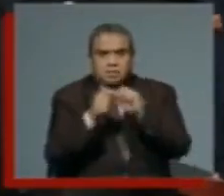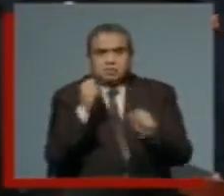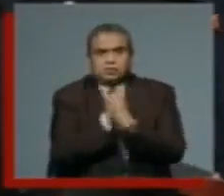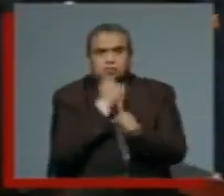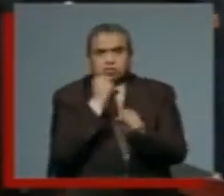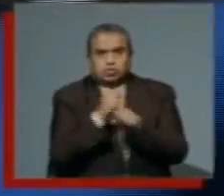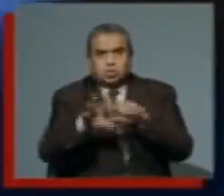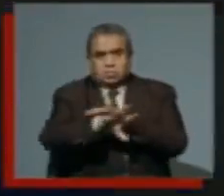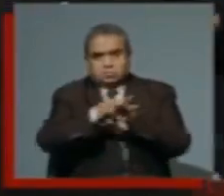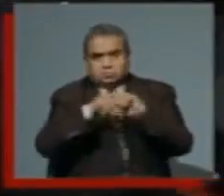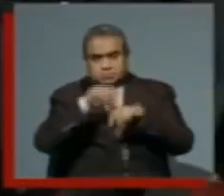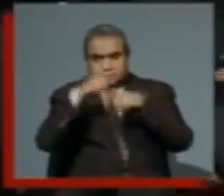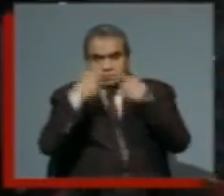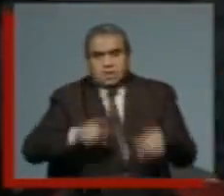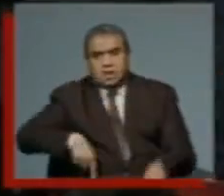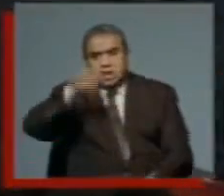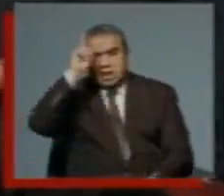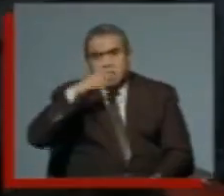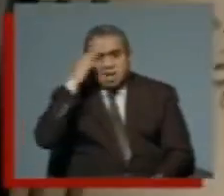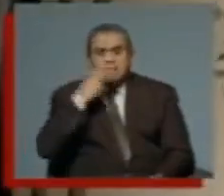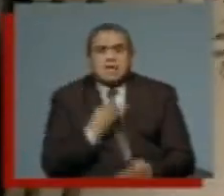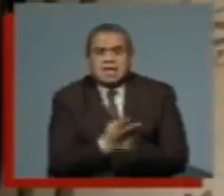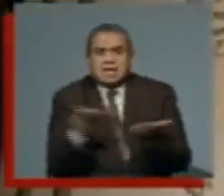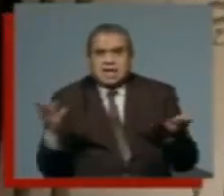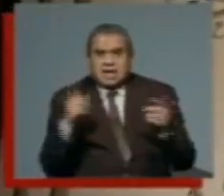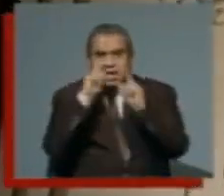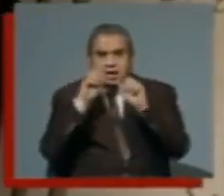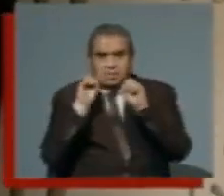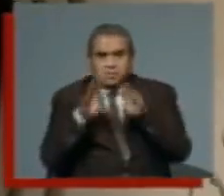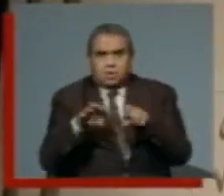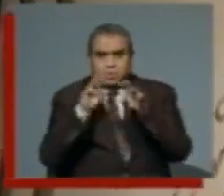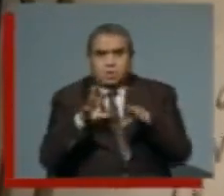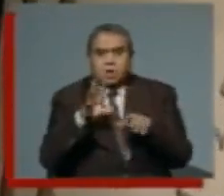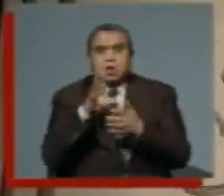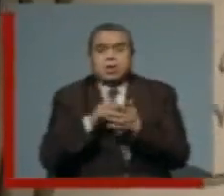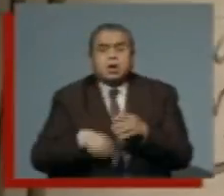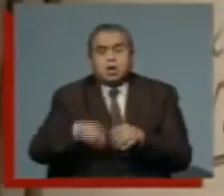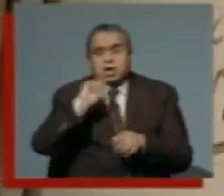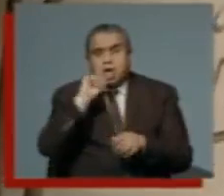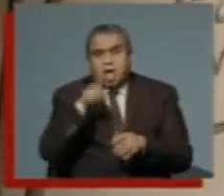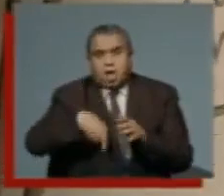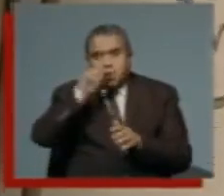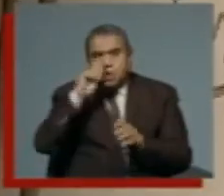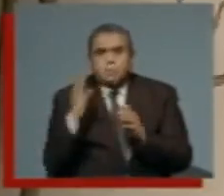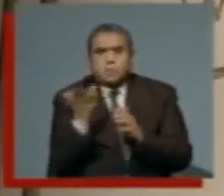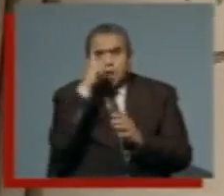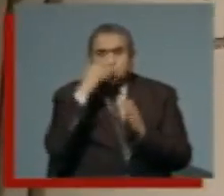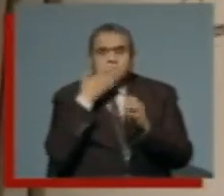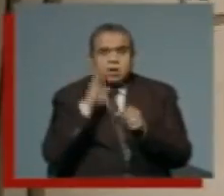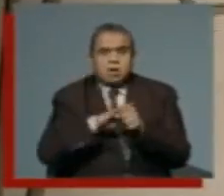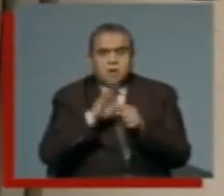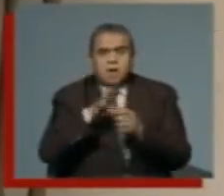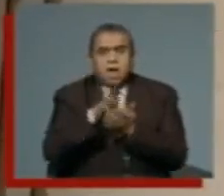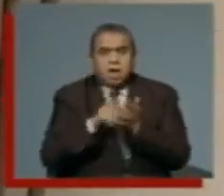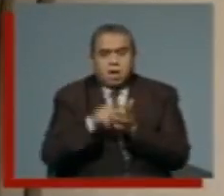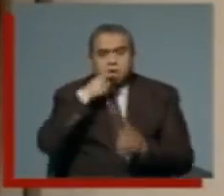في هذه الليله المباركه في اولى ليالي شهر رمضان الفضيل في شهر